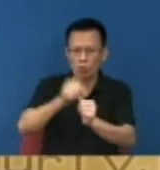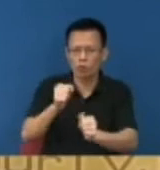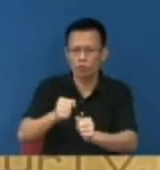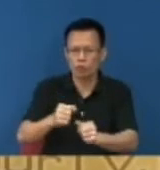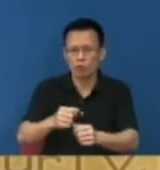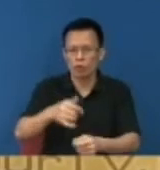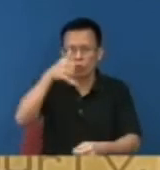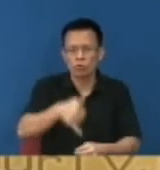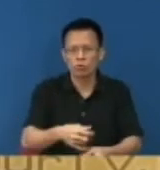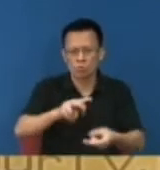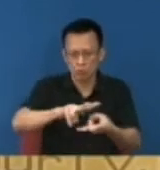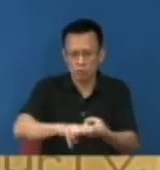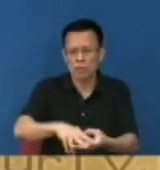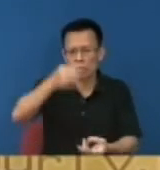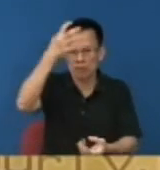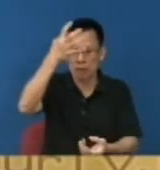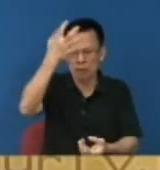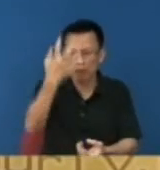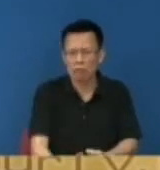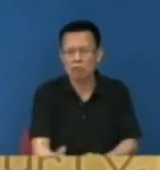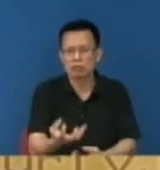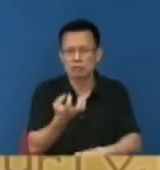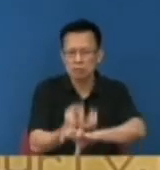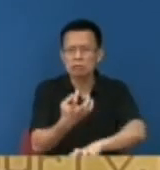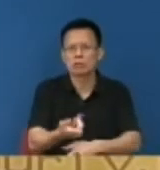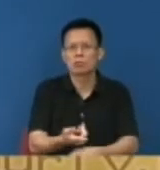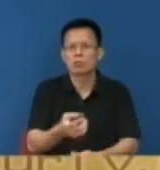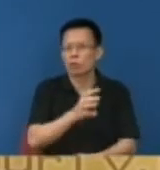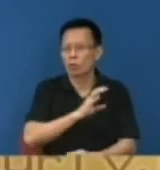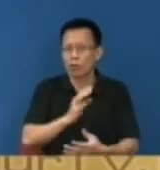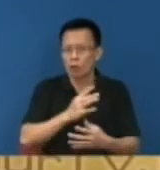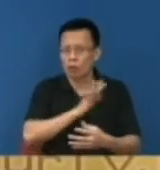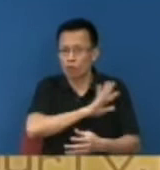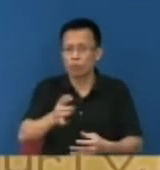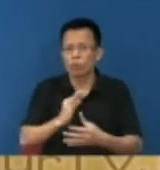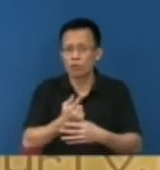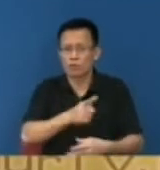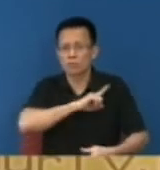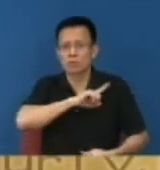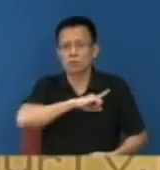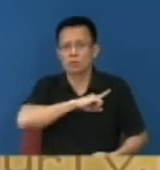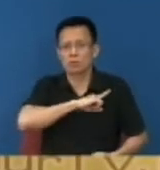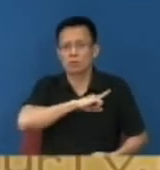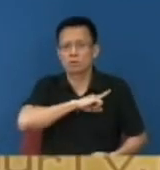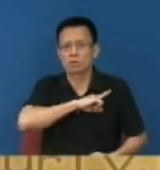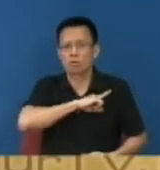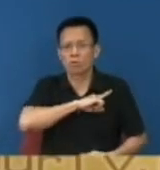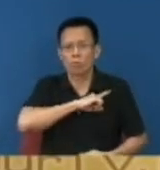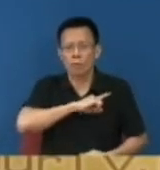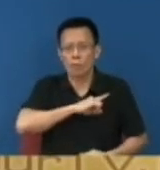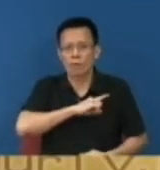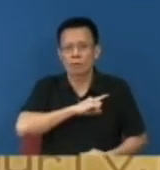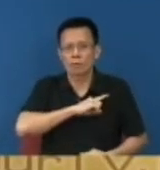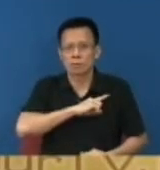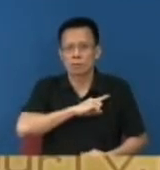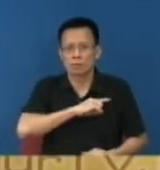會為咗自己嘅呢一個避